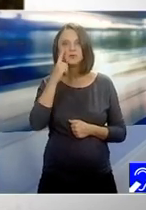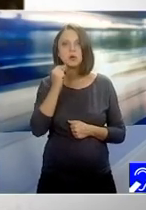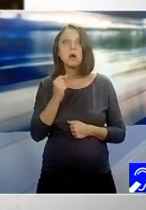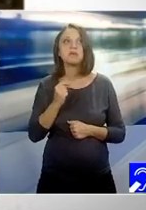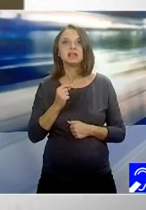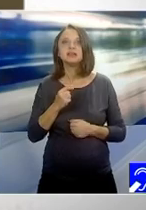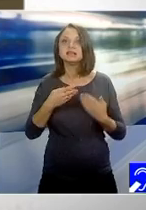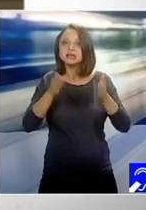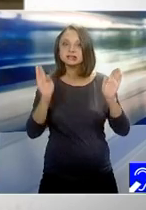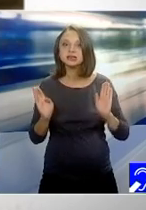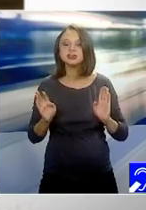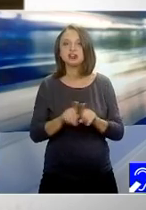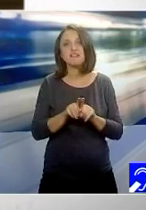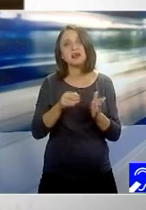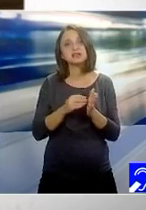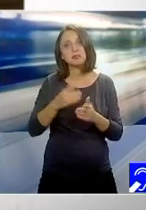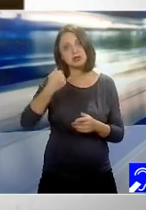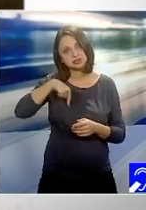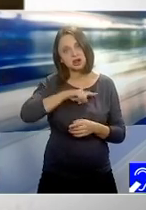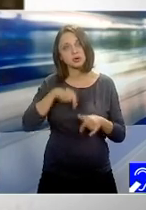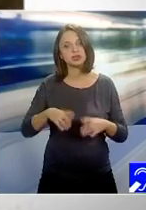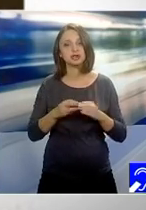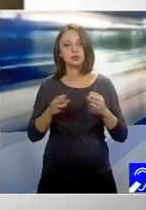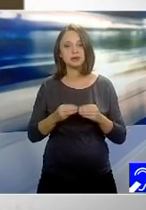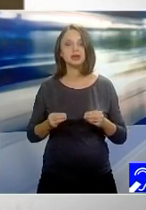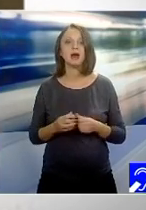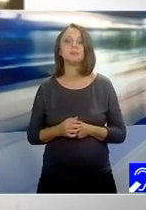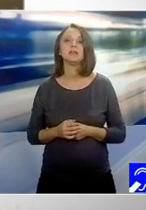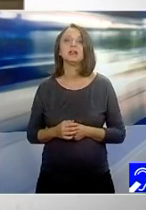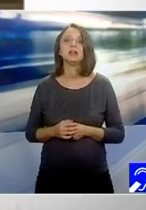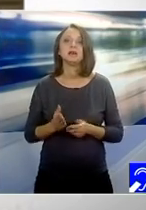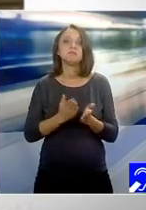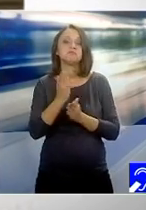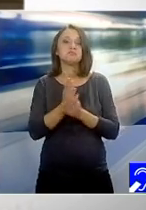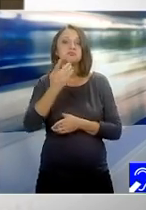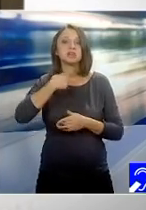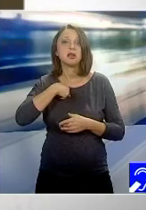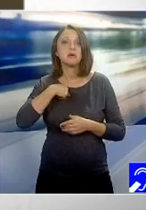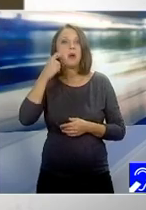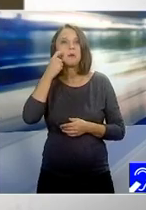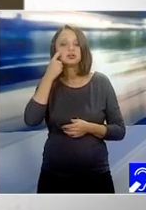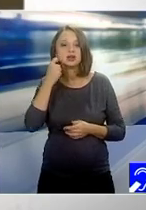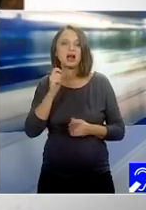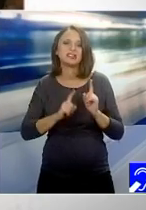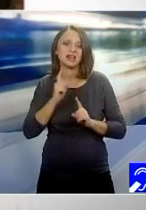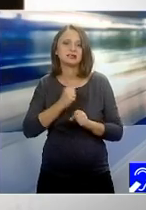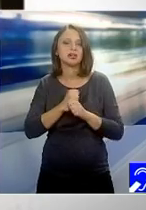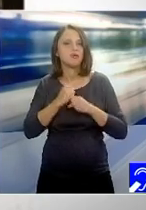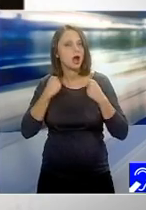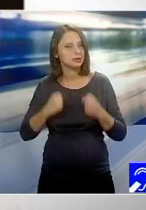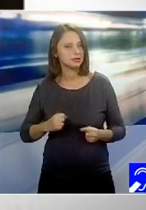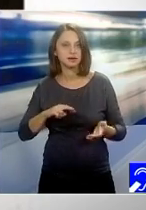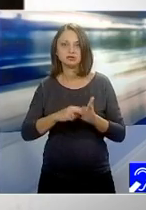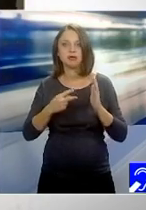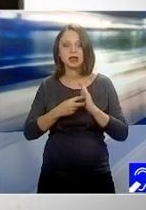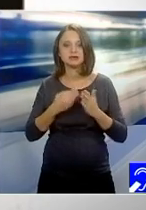ar trebui să fie și la noi și astfel am încercat de fiecare dată, chiar dacă mi este extrem de greu să-l organizez